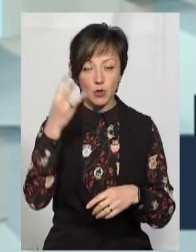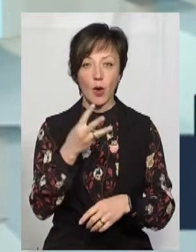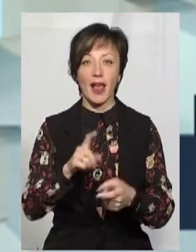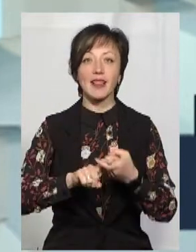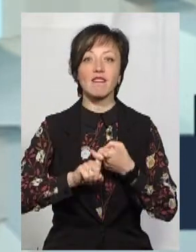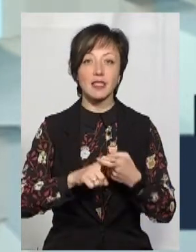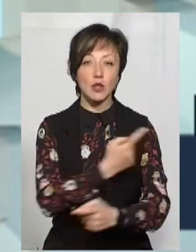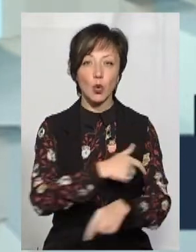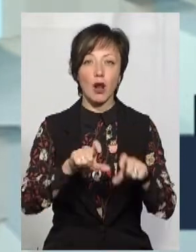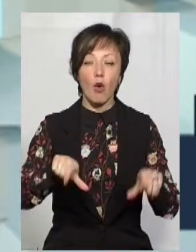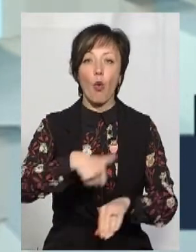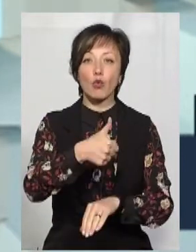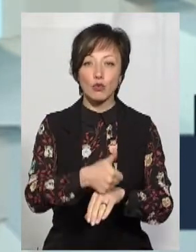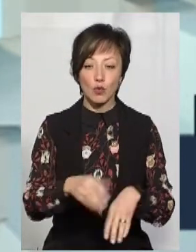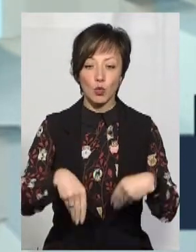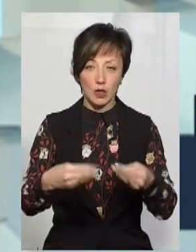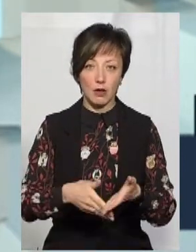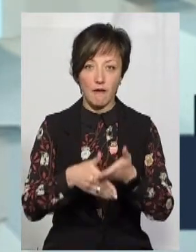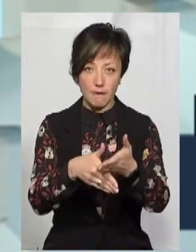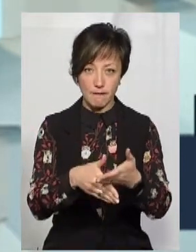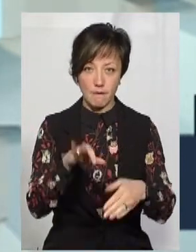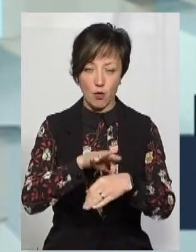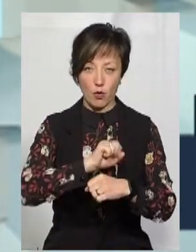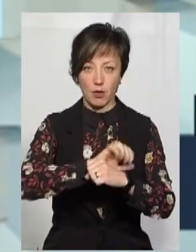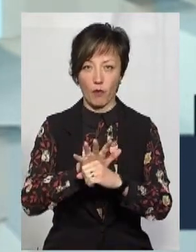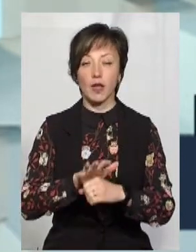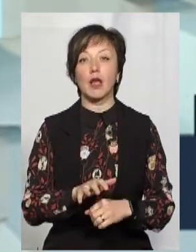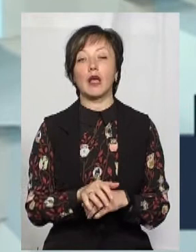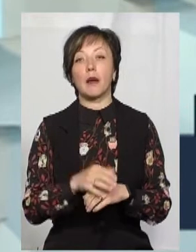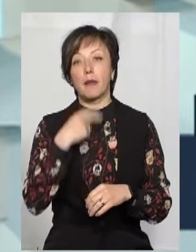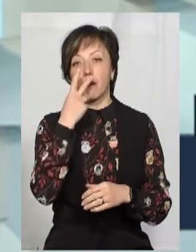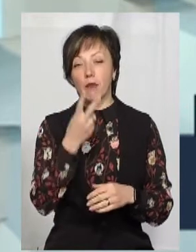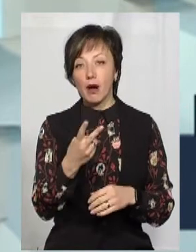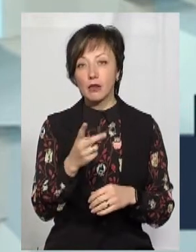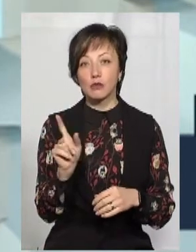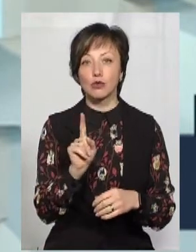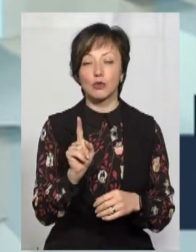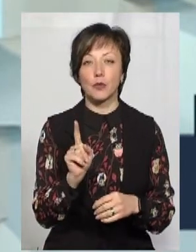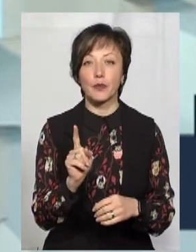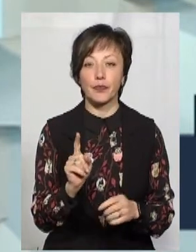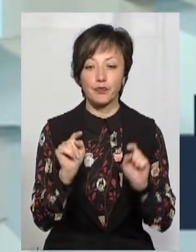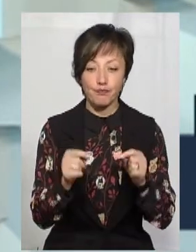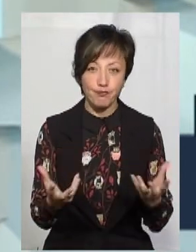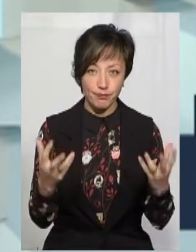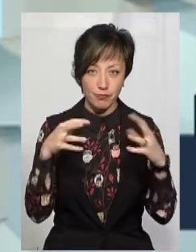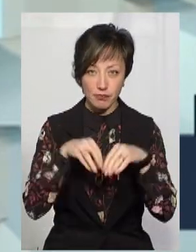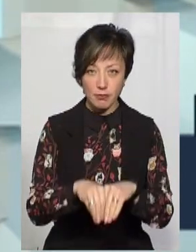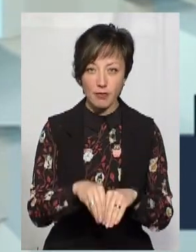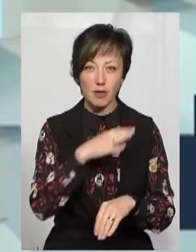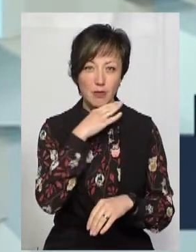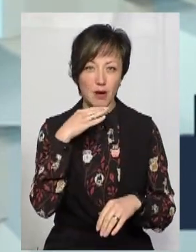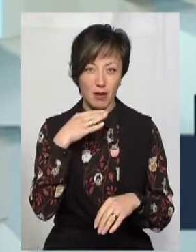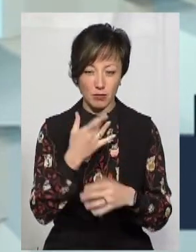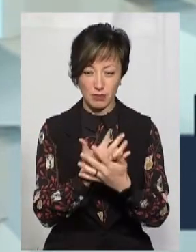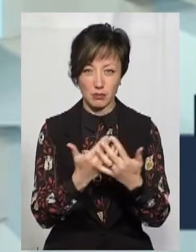інфекційну лікарню як основну лікарню з надання допомоги хворим на COVID-19. Тому що ми бачимо, що ми концентруємо тут всі ресурси передусім. Тому